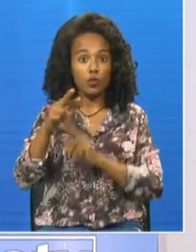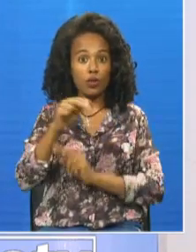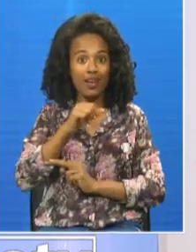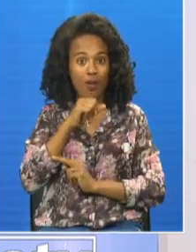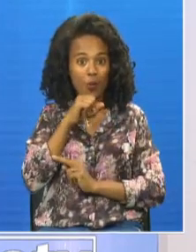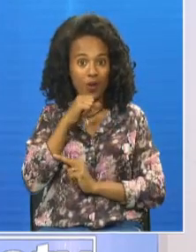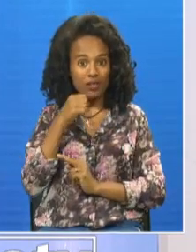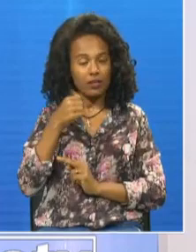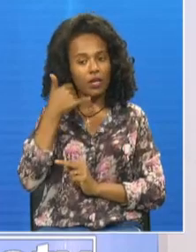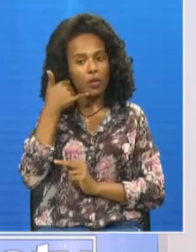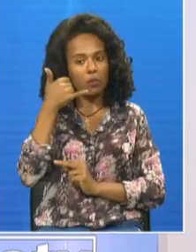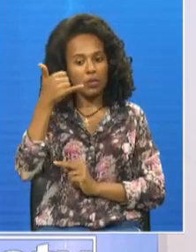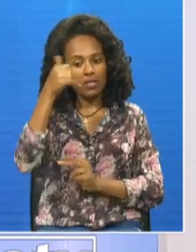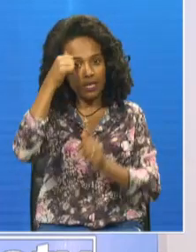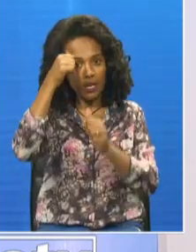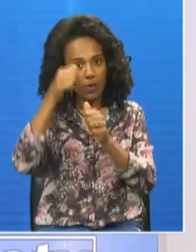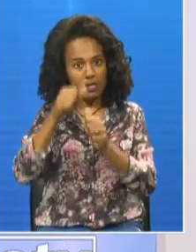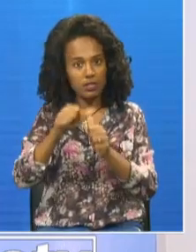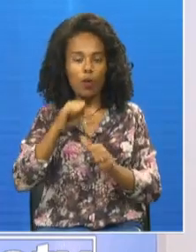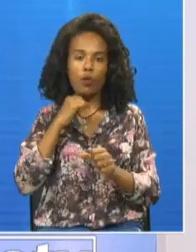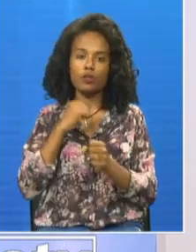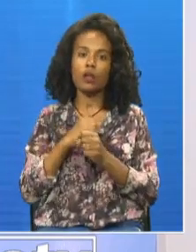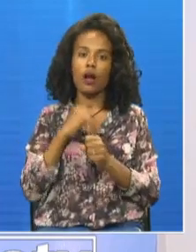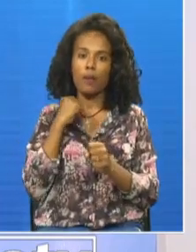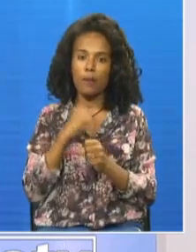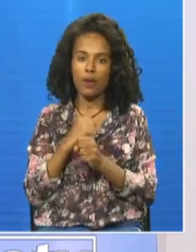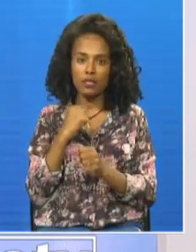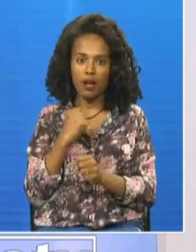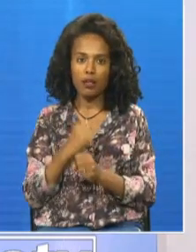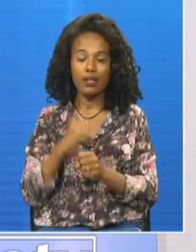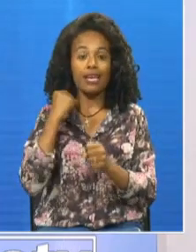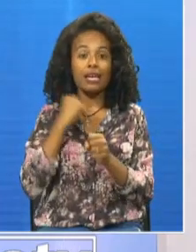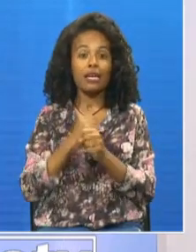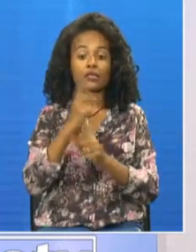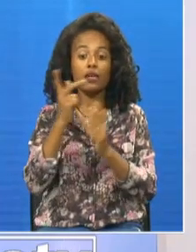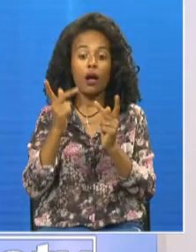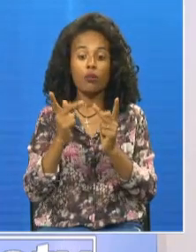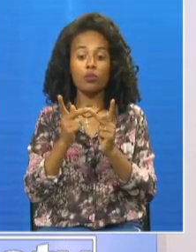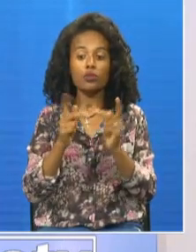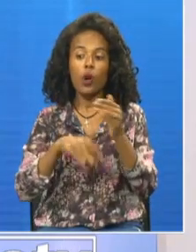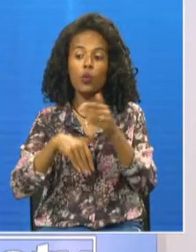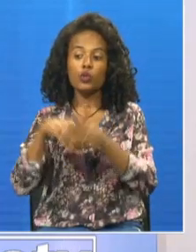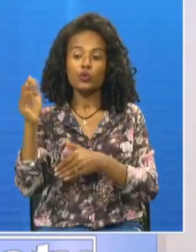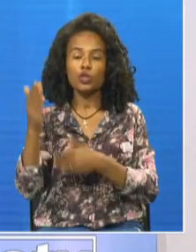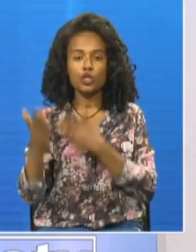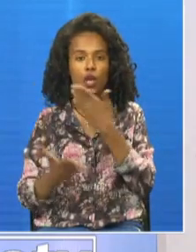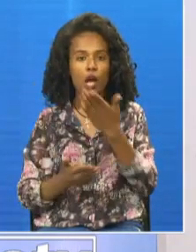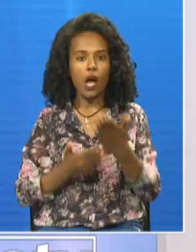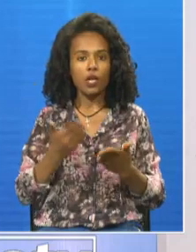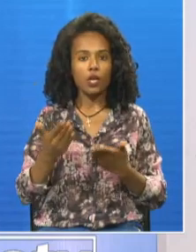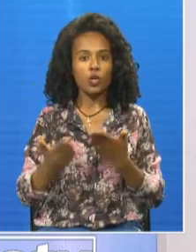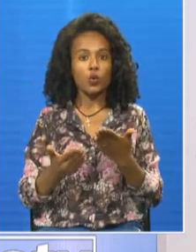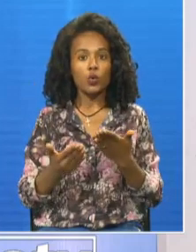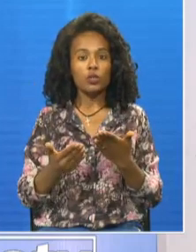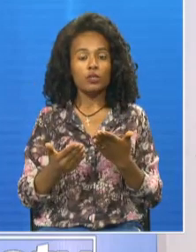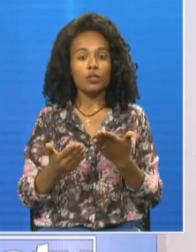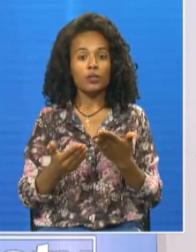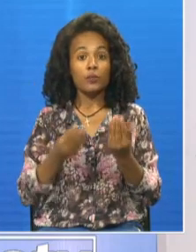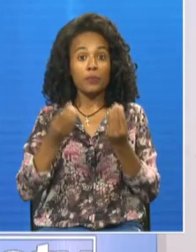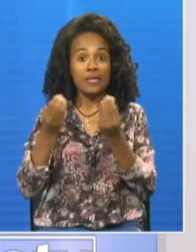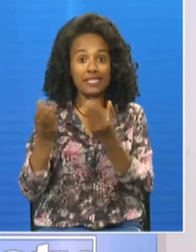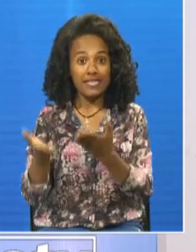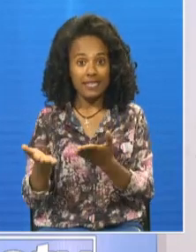ግን ዛሬ በችግር ውስጥ ናቸው። የምኖረው በቀበሌ ቤት ነው፣ ስራ የለኝም። ያው ጥፍጥፍ